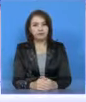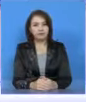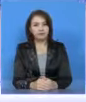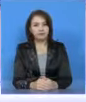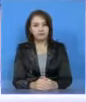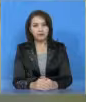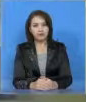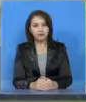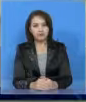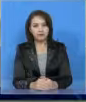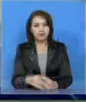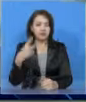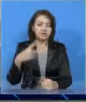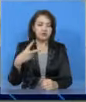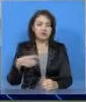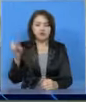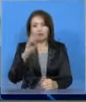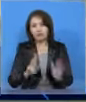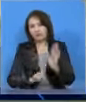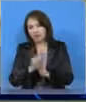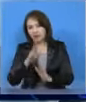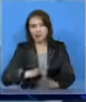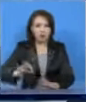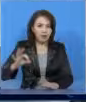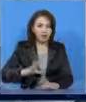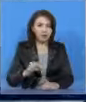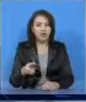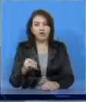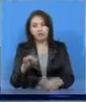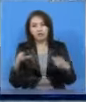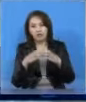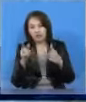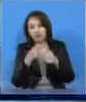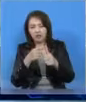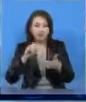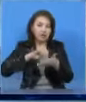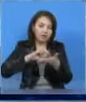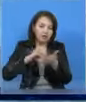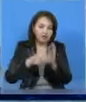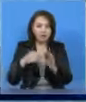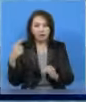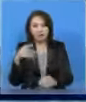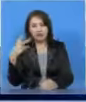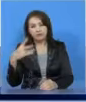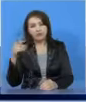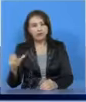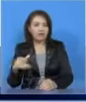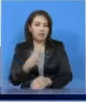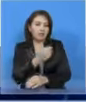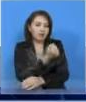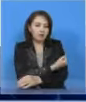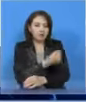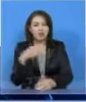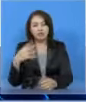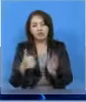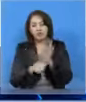баяндайды. 22 қарашадан бері облыс бойынша Камернати аталатын екпемен 1125 адам иммундалды. Оның қатарында